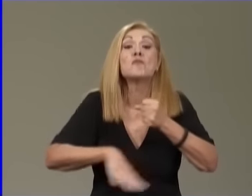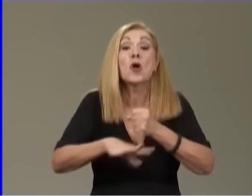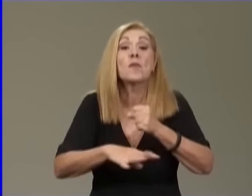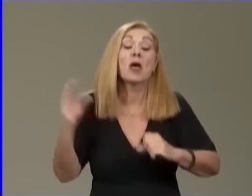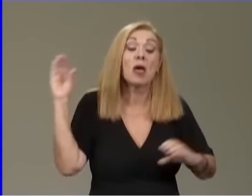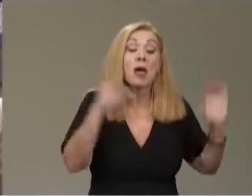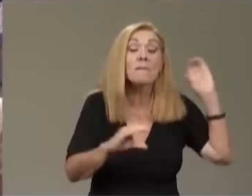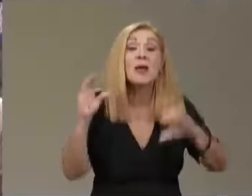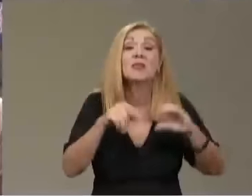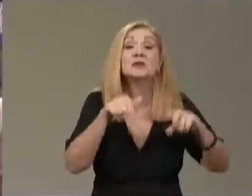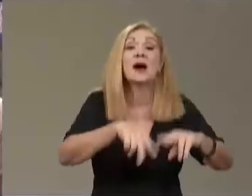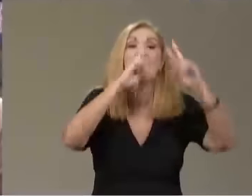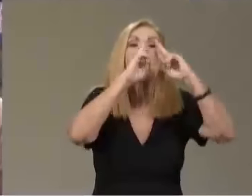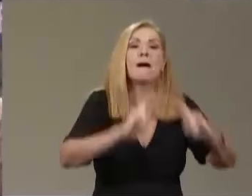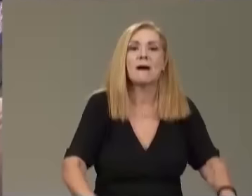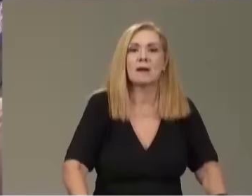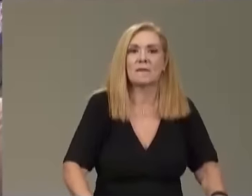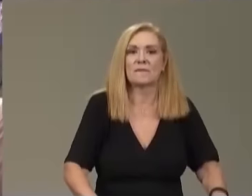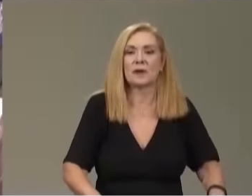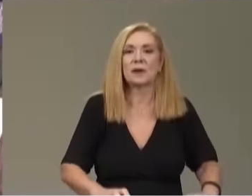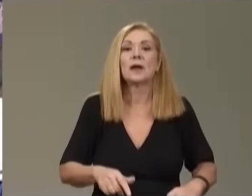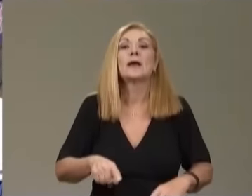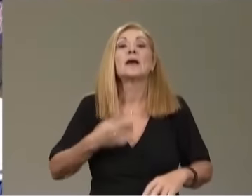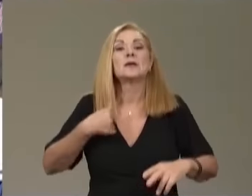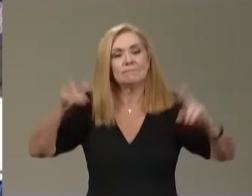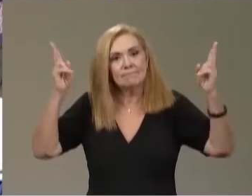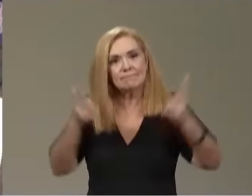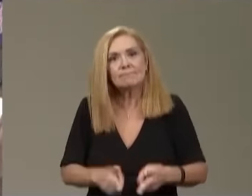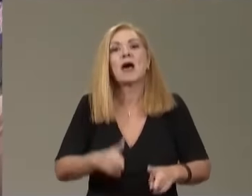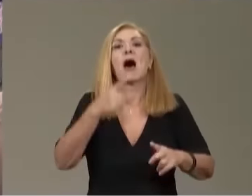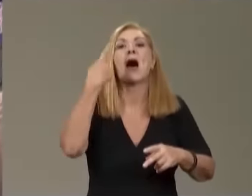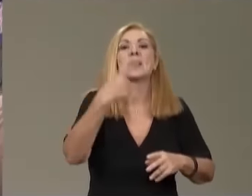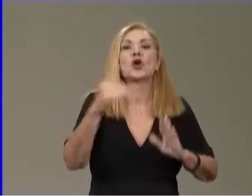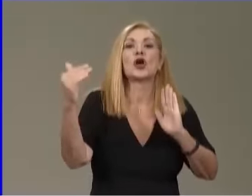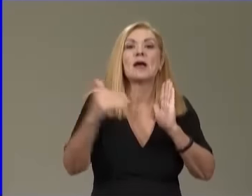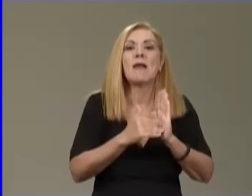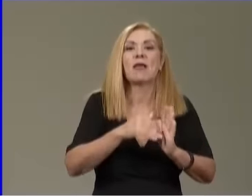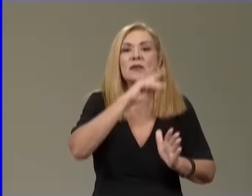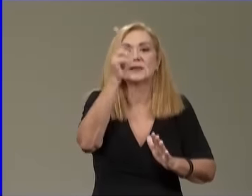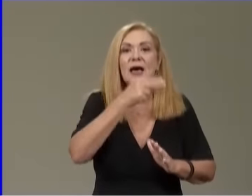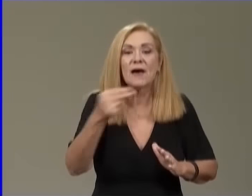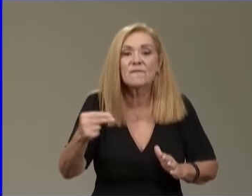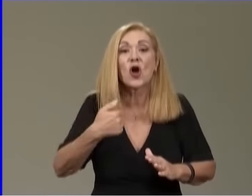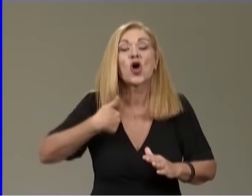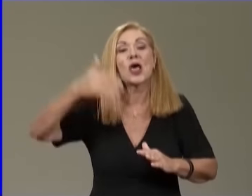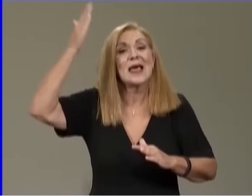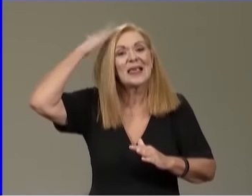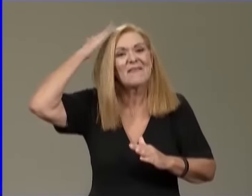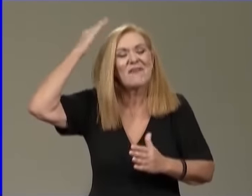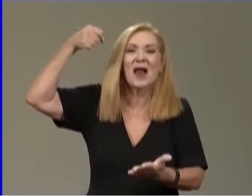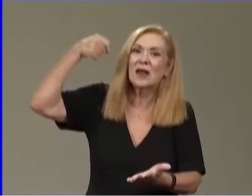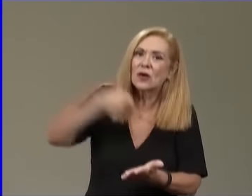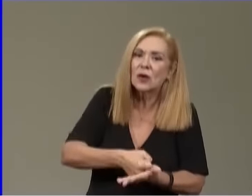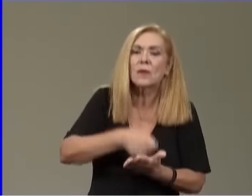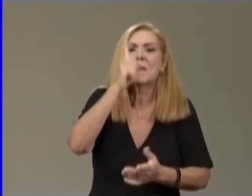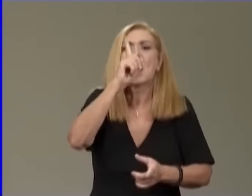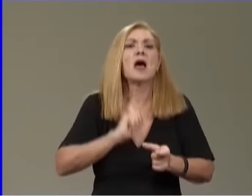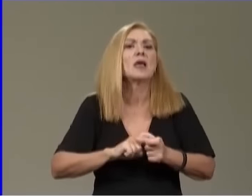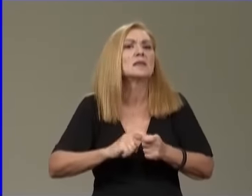έρευνα. Περιορίζουμε στις 100.000 ευρώ το ελάχιστο όριο κεφαλαίου μιας εταιρείας που προκύπτει